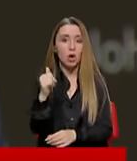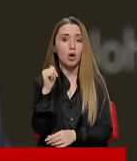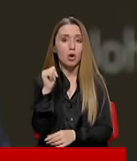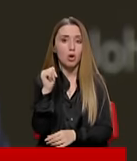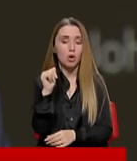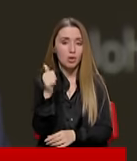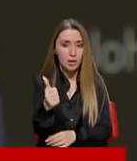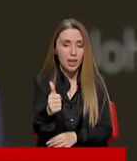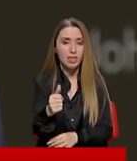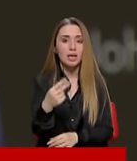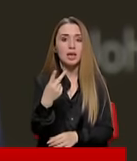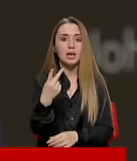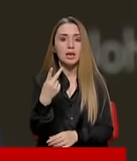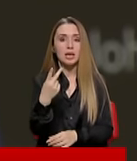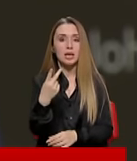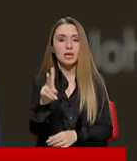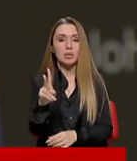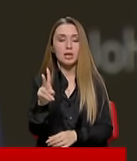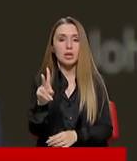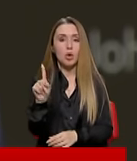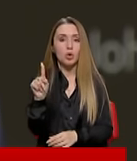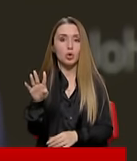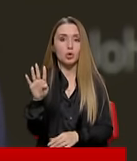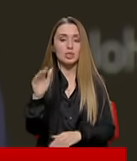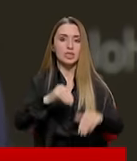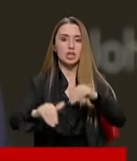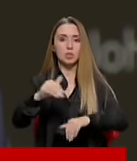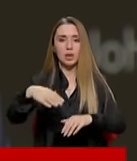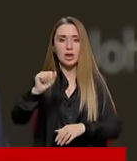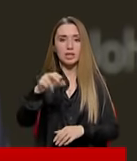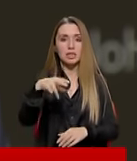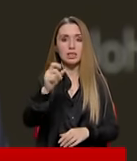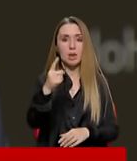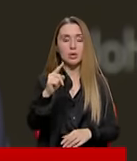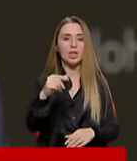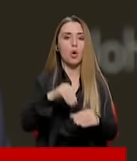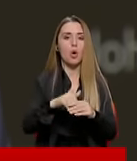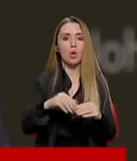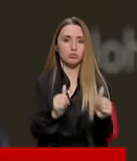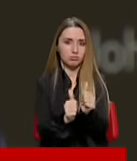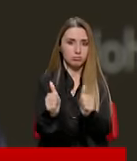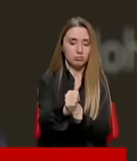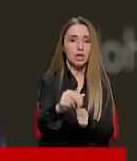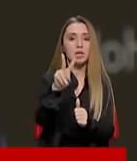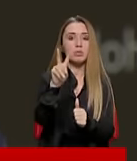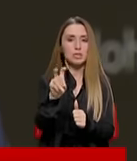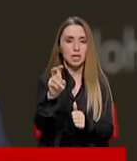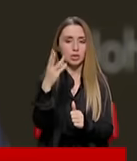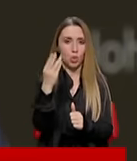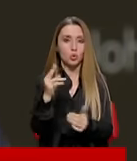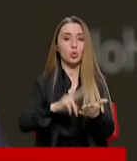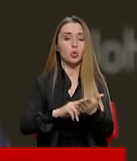ben 2018 2014 seçimlerinde merkezde 80.000 oy öndeyim 28 üye çıkarttık